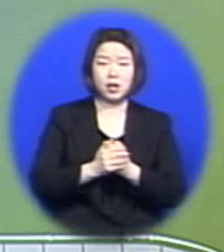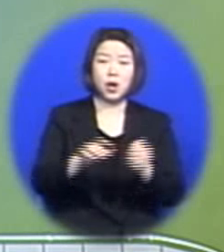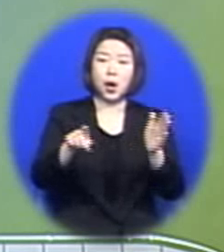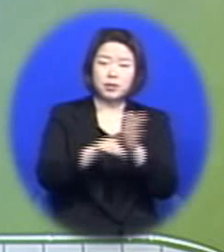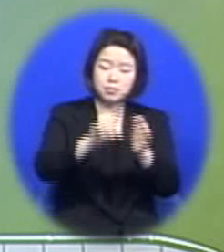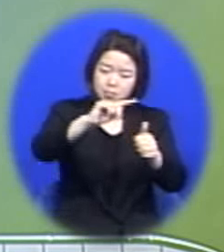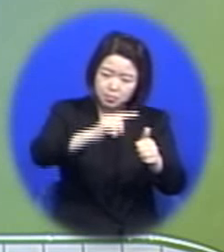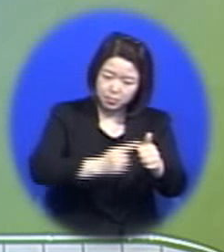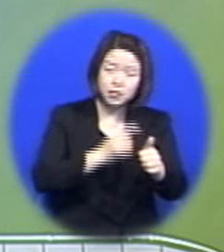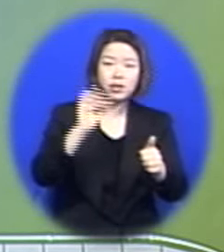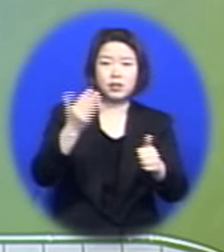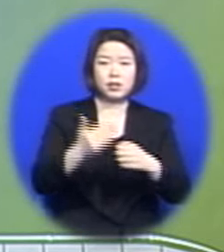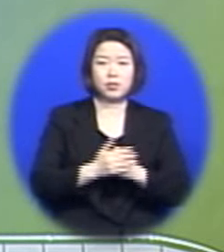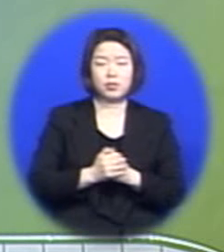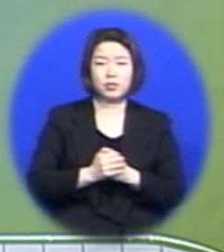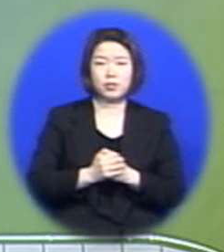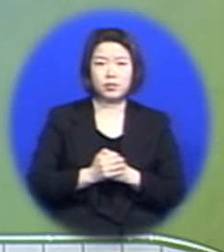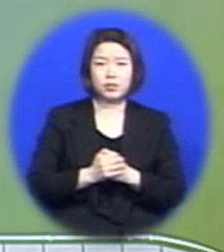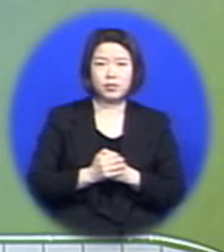믿어지는 거예요.